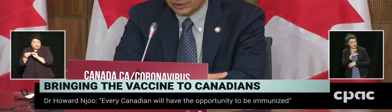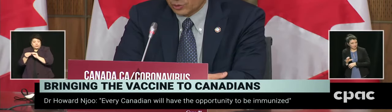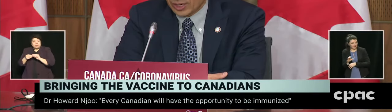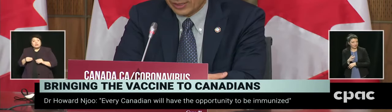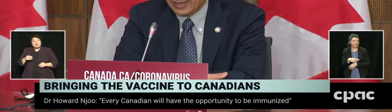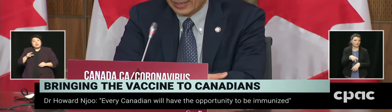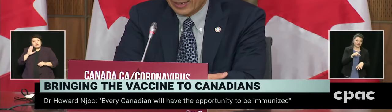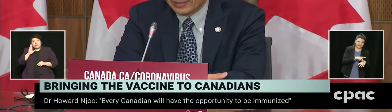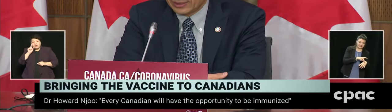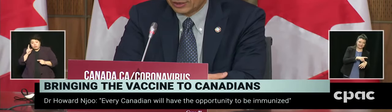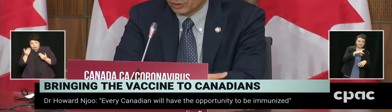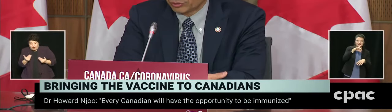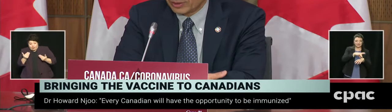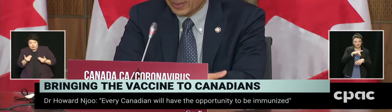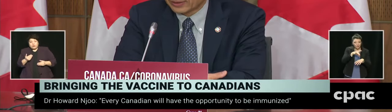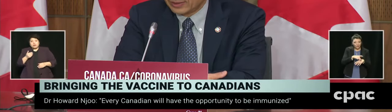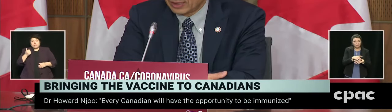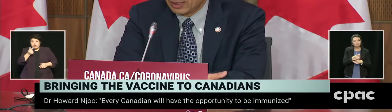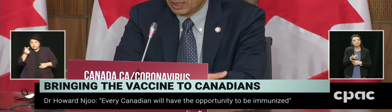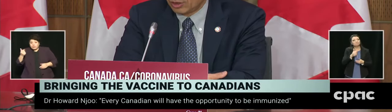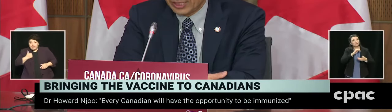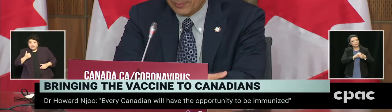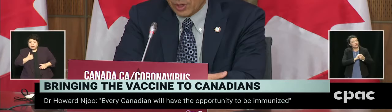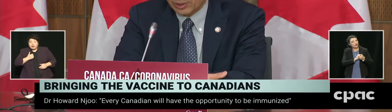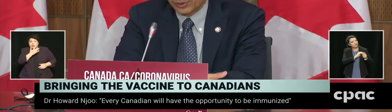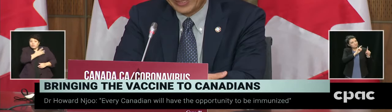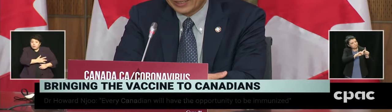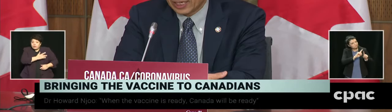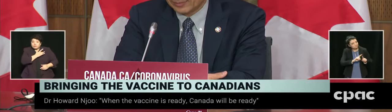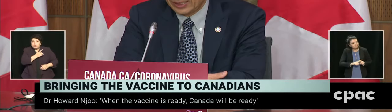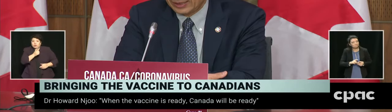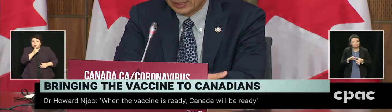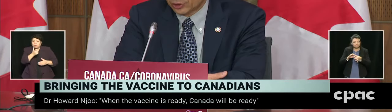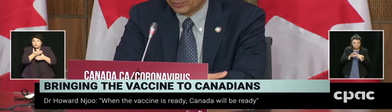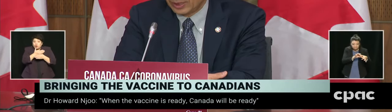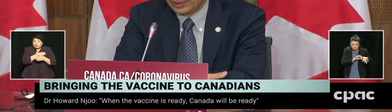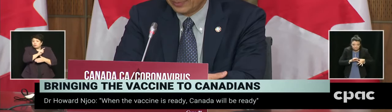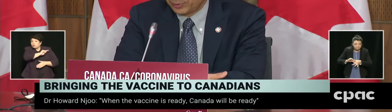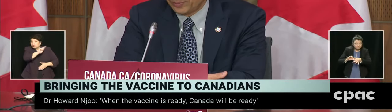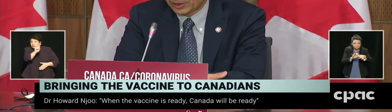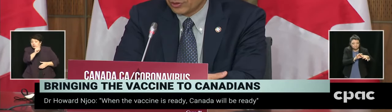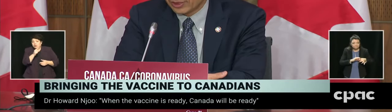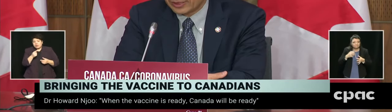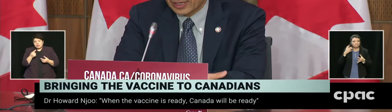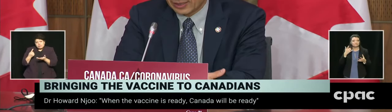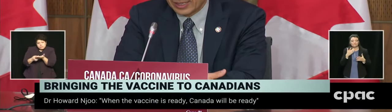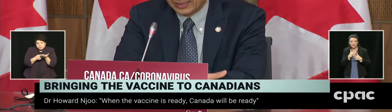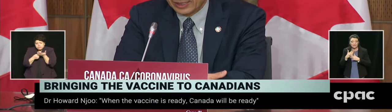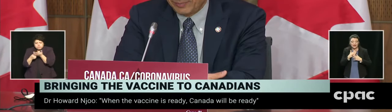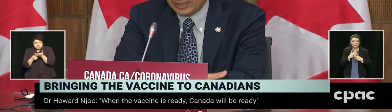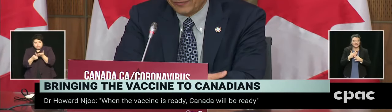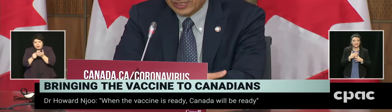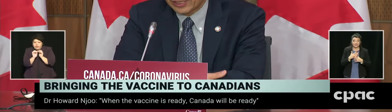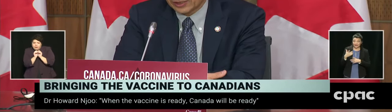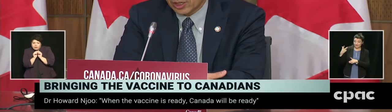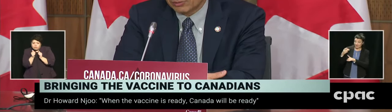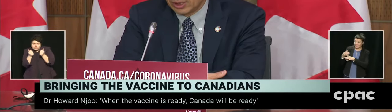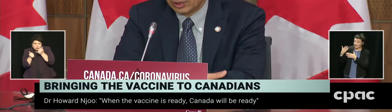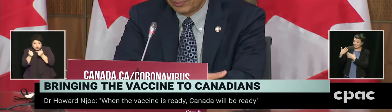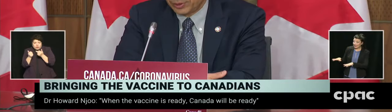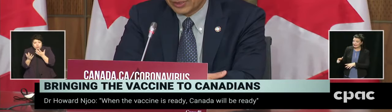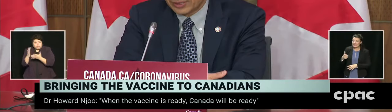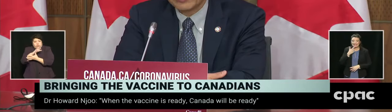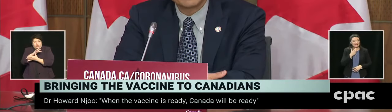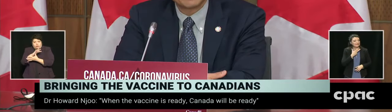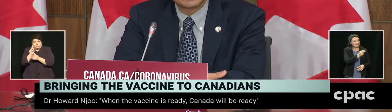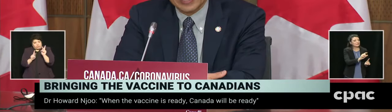les territoires, ainsi que d'autres partenaires, collaborent pour déterminer les groupes les plus prioritaires qui bénéficieront